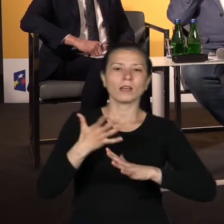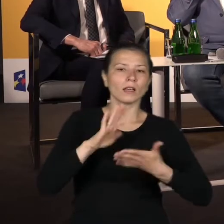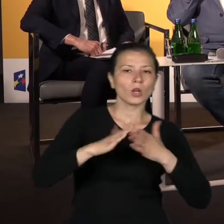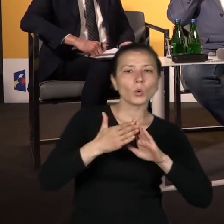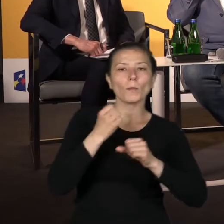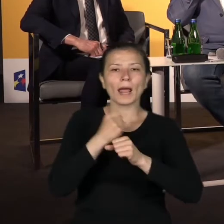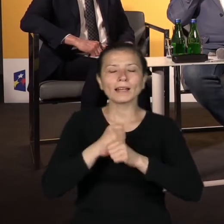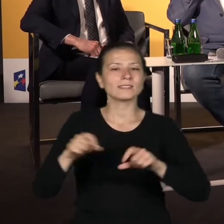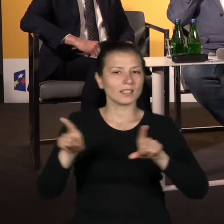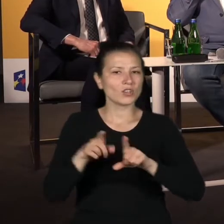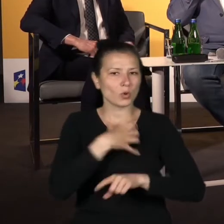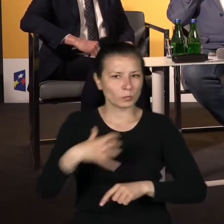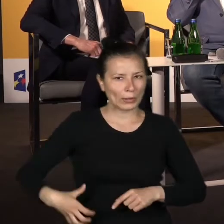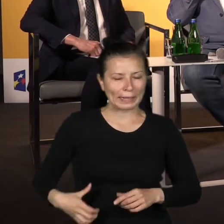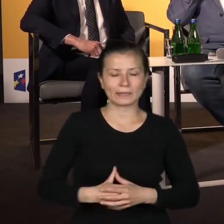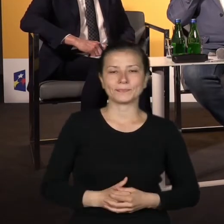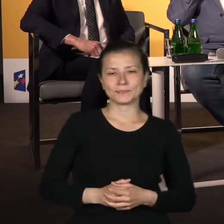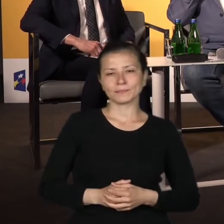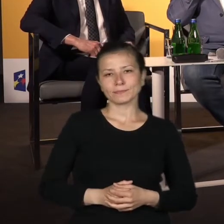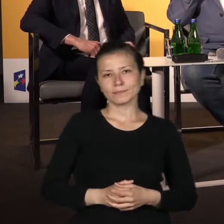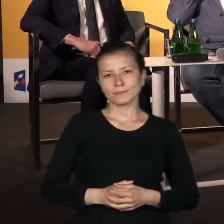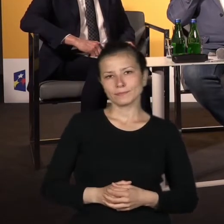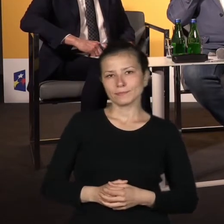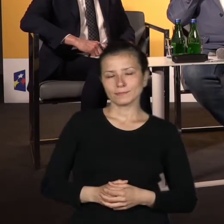ale też przemian strukturalnych gospodarki.